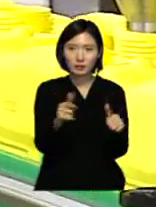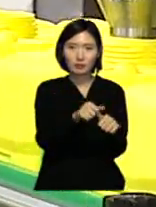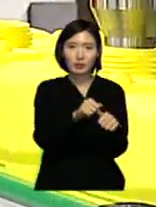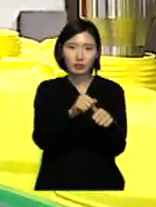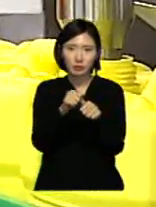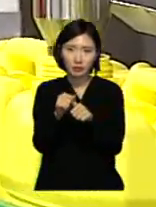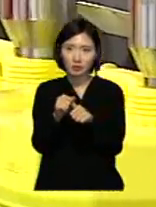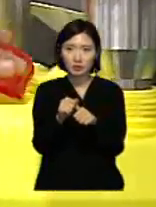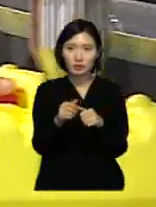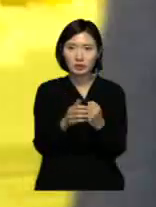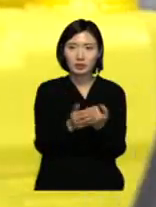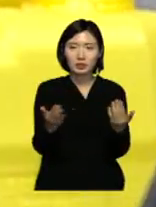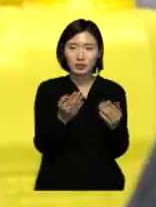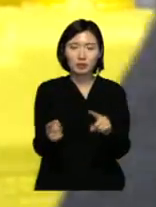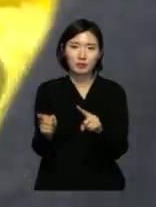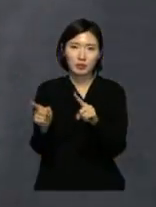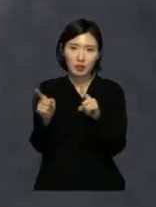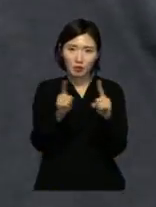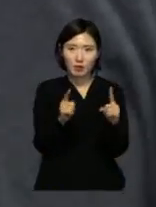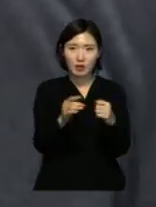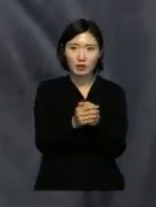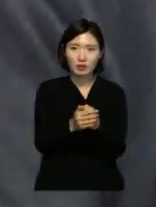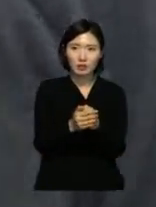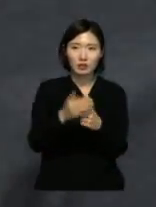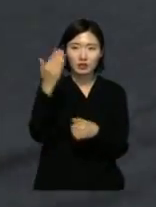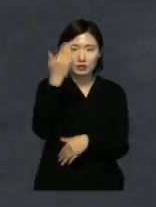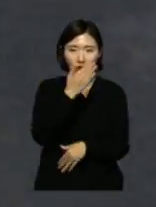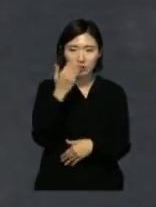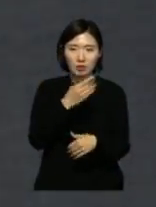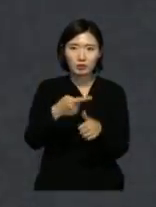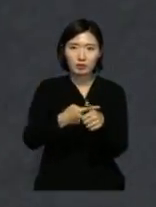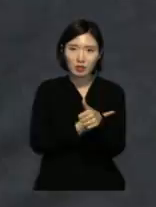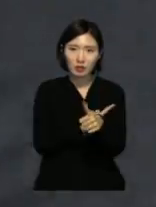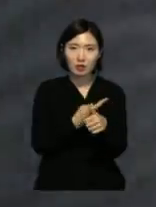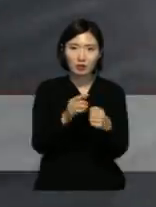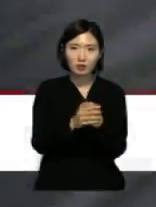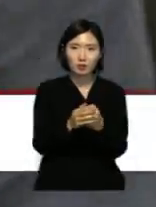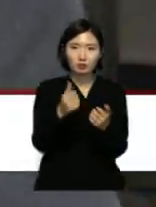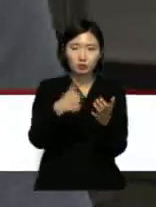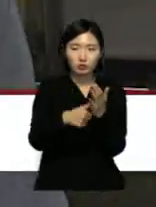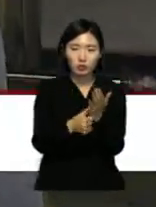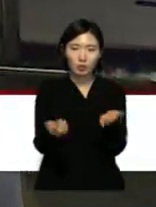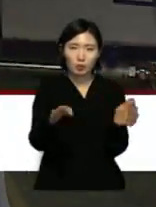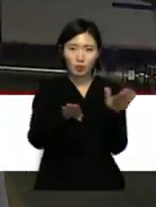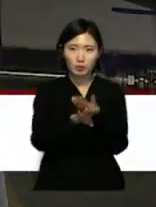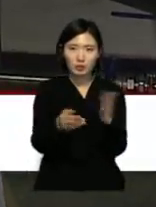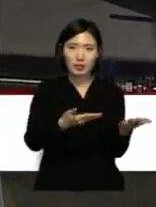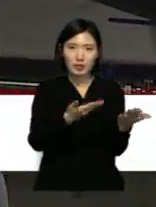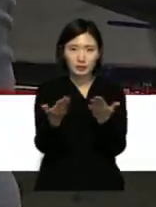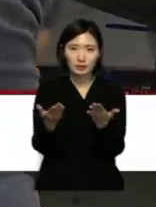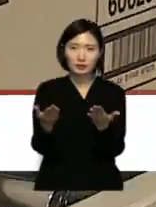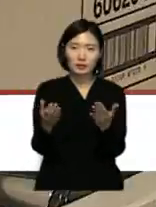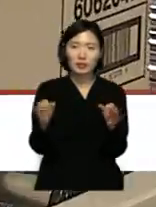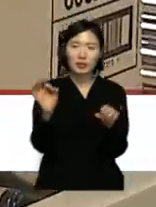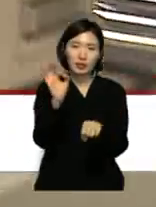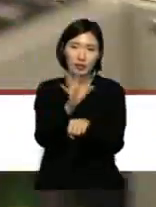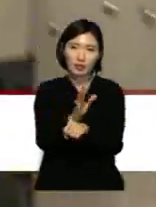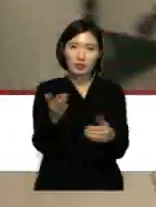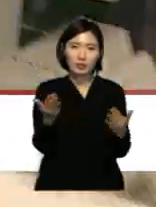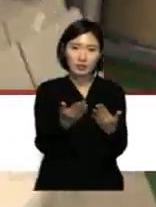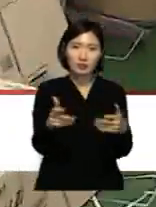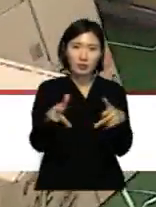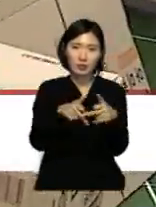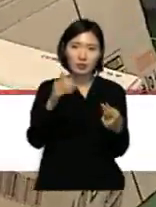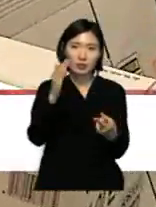사회적 기업입니다. 천연세제 생산을 시작한 이유도 물건을 포장하거나 나르는 일 같은 단순 업무가